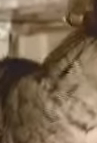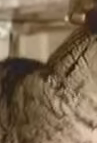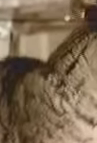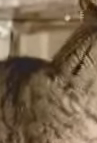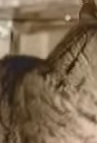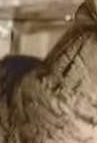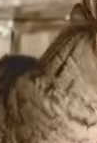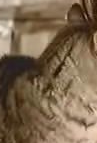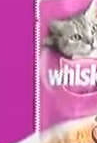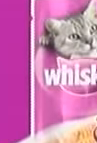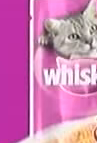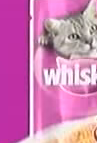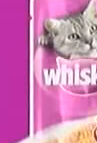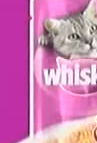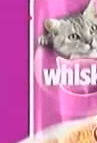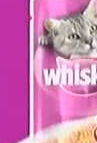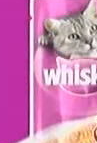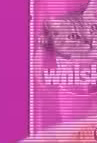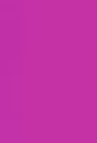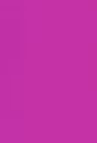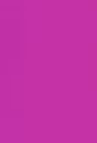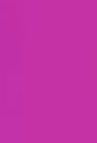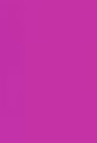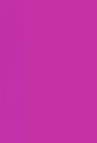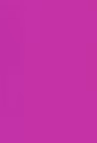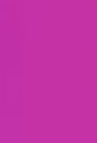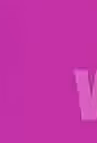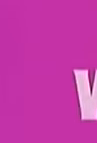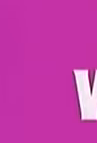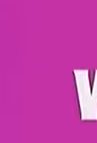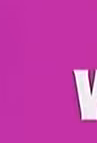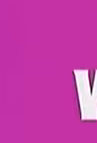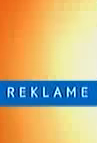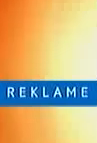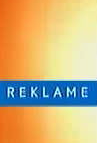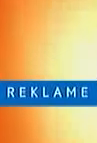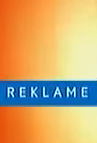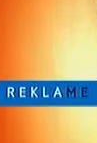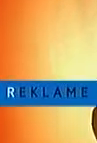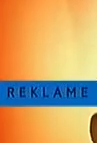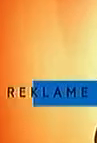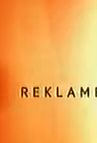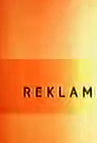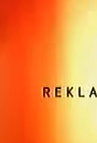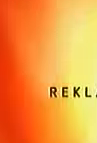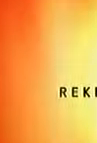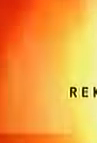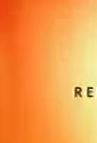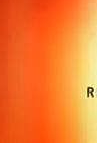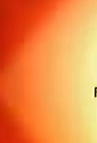da predete. Novi Viskas Supreme, mace bi kupovale Viskas svaki dan.